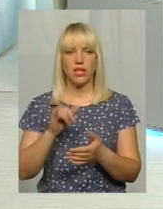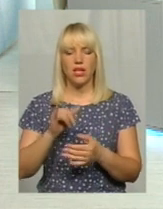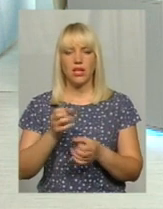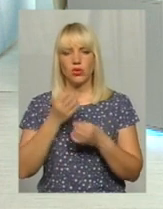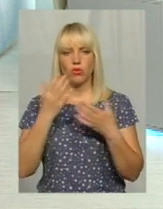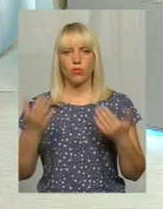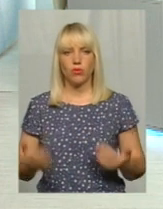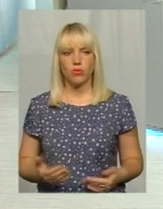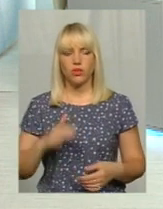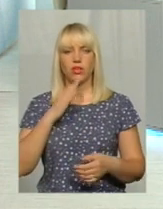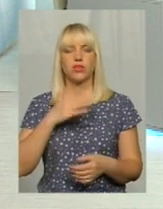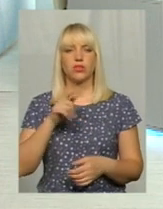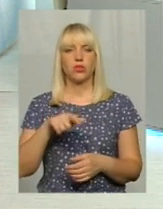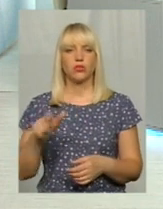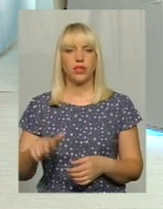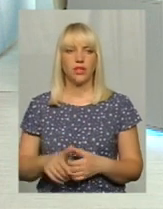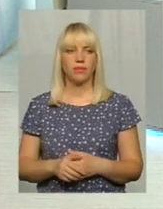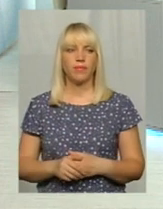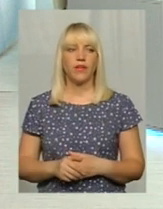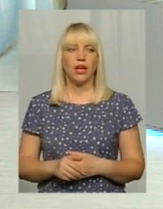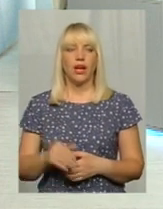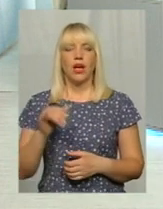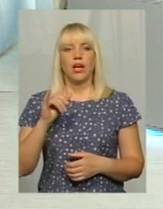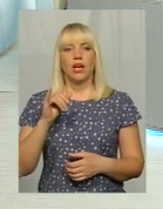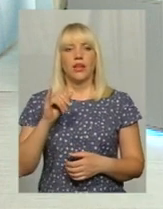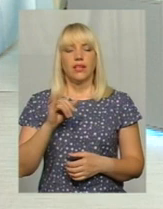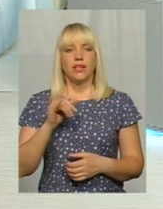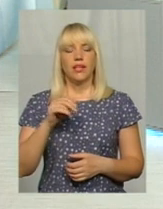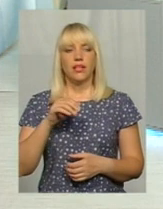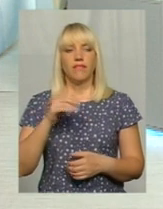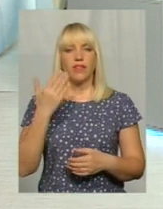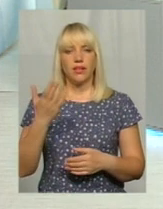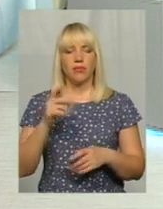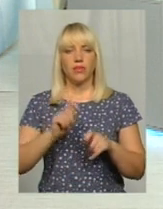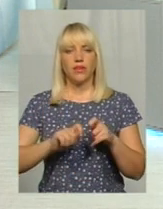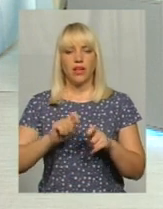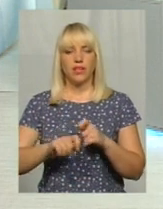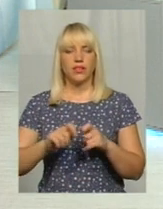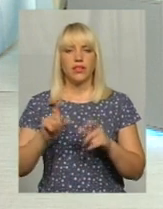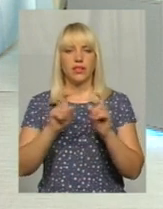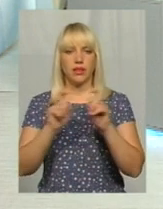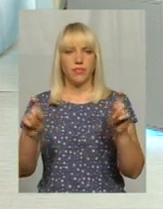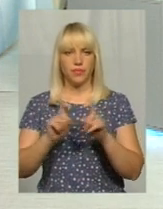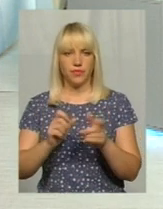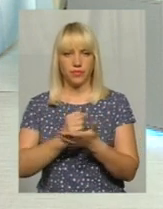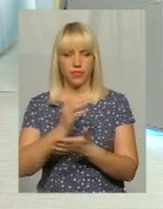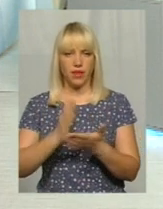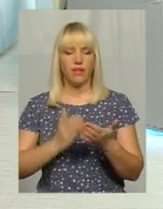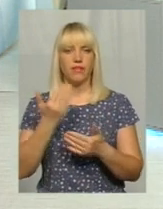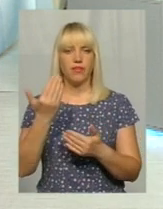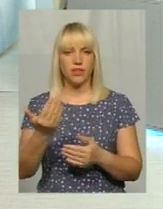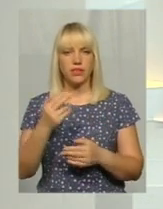усіх мешканців. Пані Олександро, а от ви, перевіряючи мережі супермаркетів,